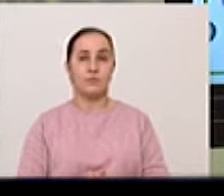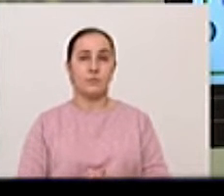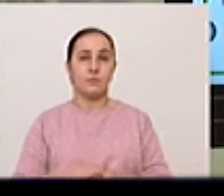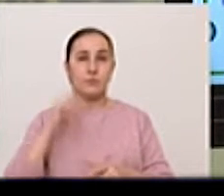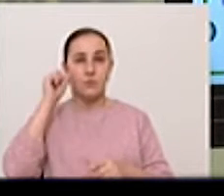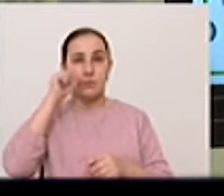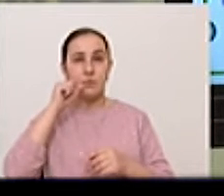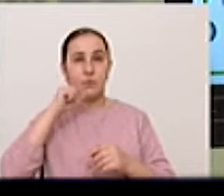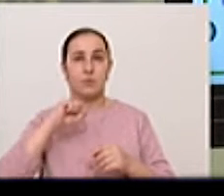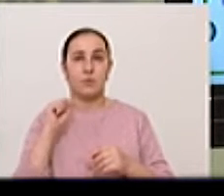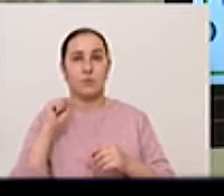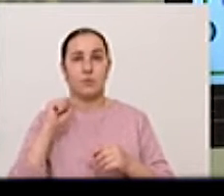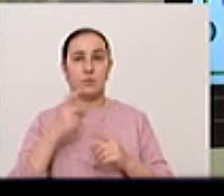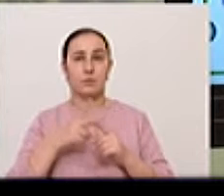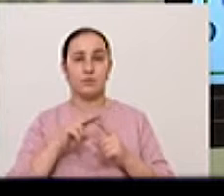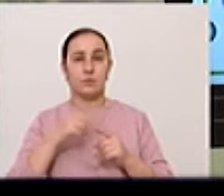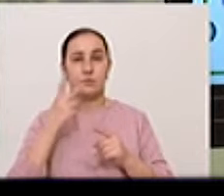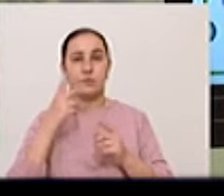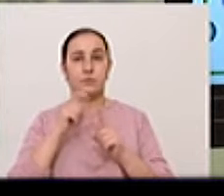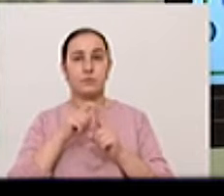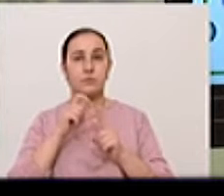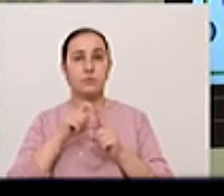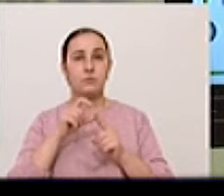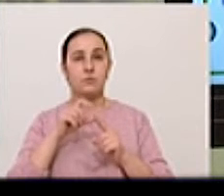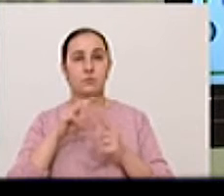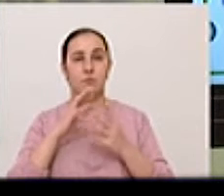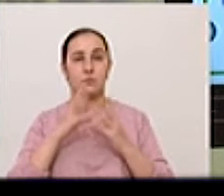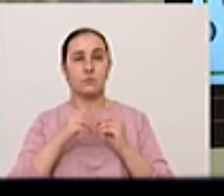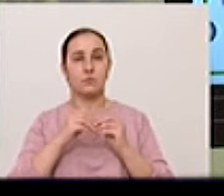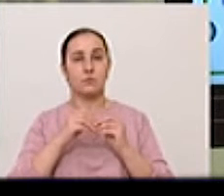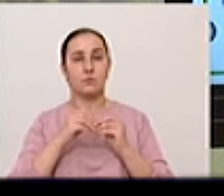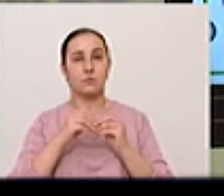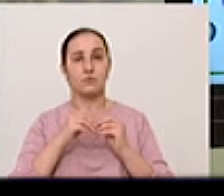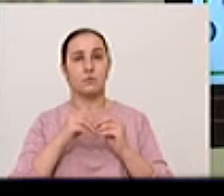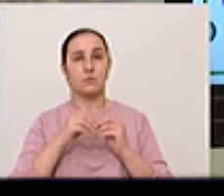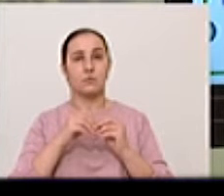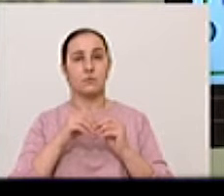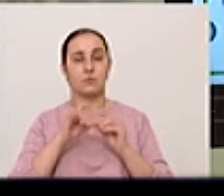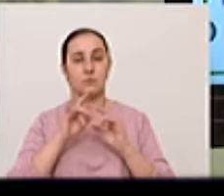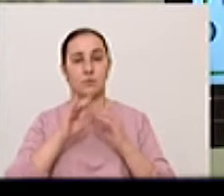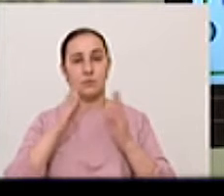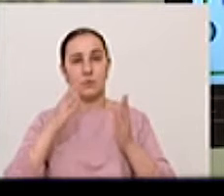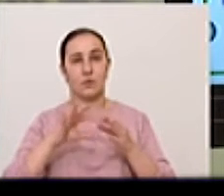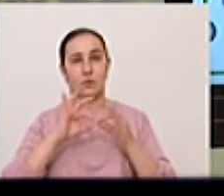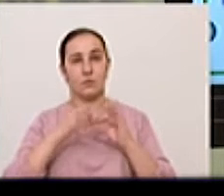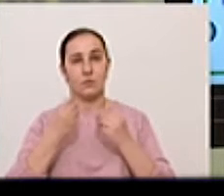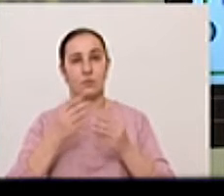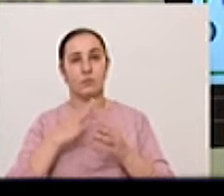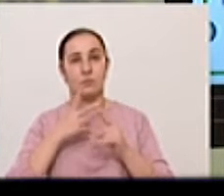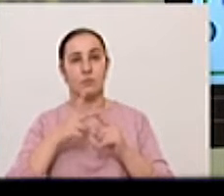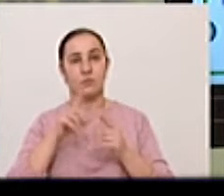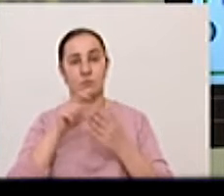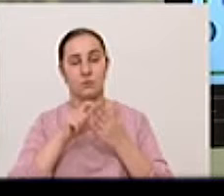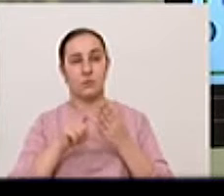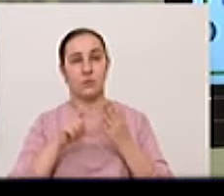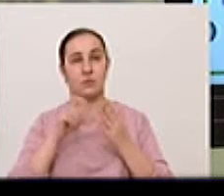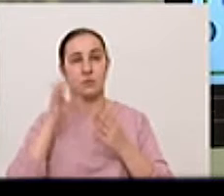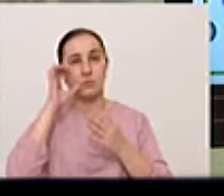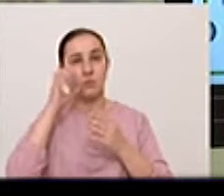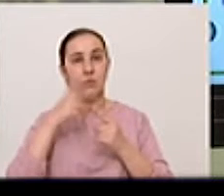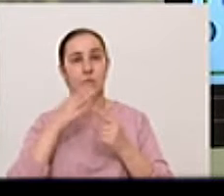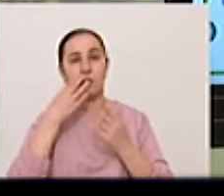O'zbekona mehmondo'stlik 2 so'z misolida quyidagicha ta'rif berilgan. Ushbu she'rni o'qiymiz